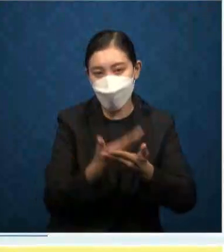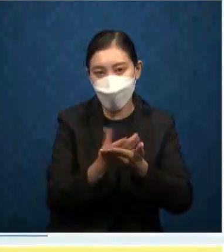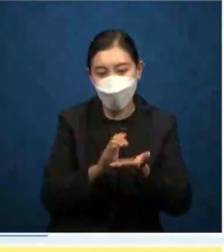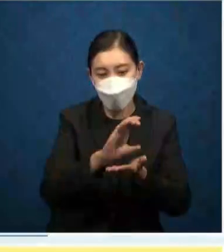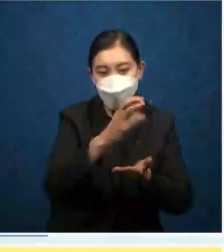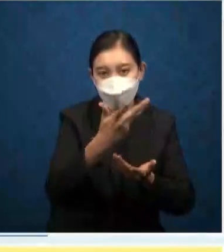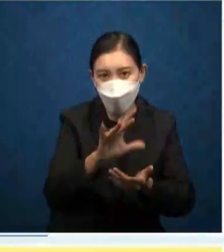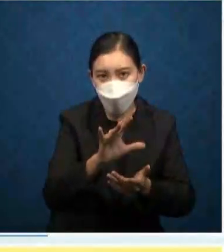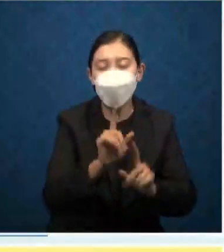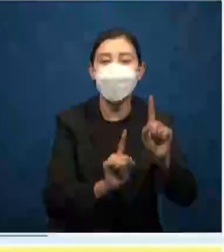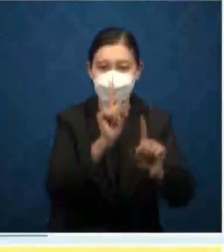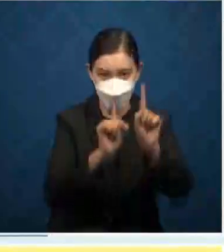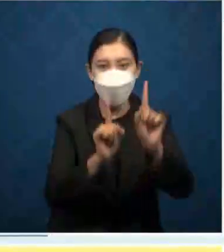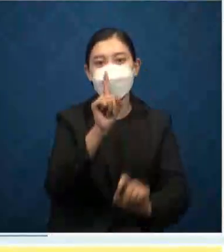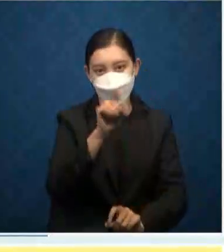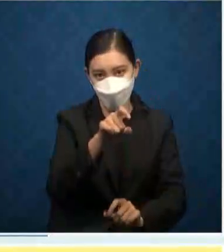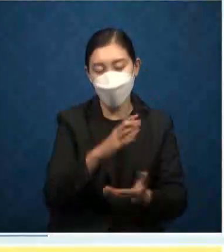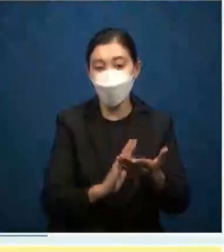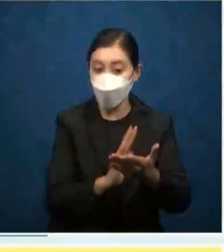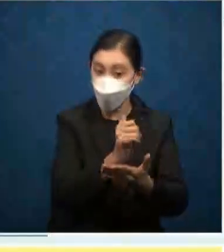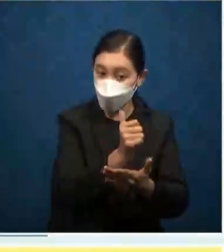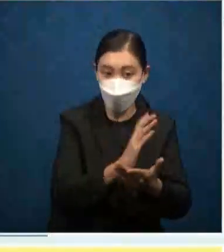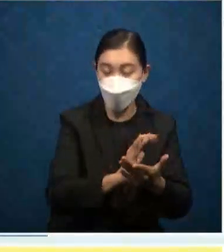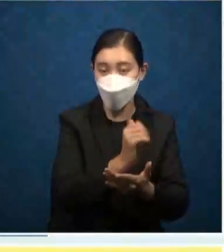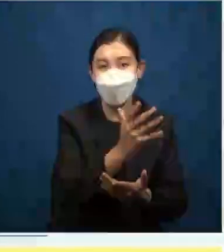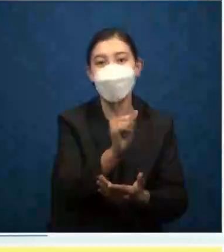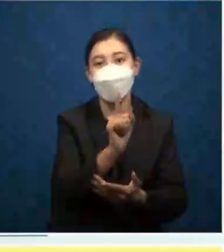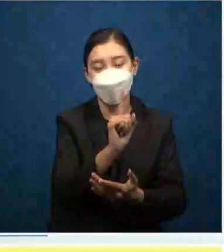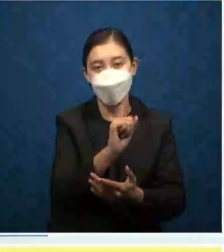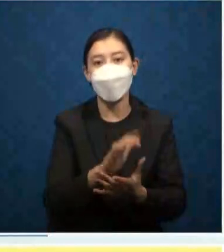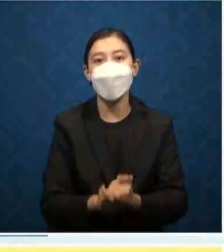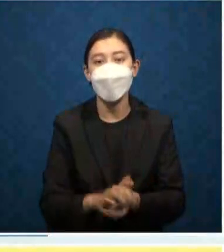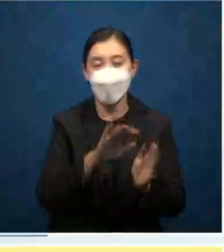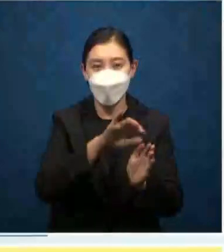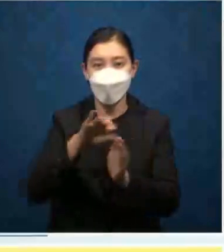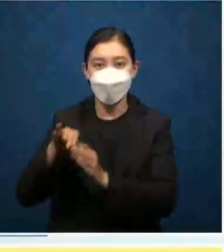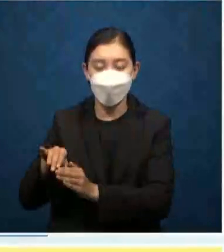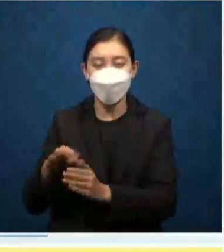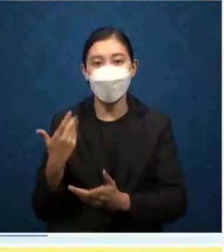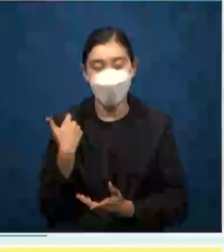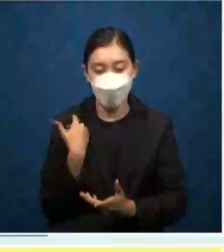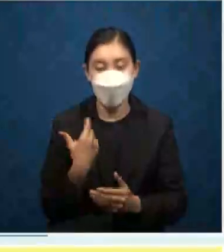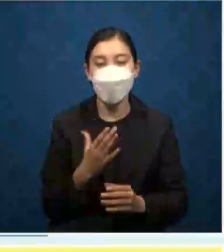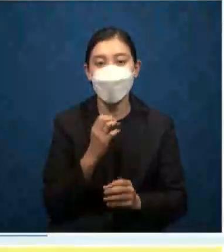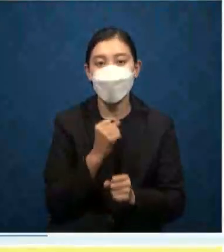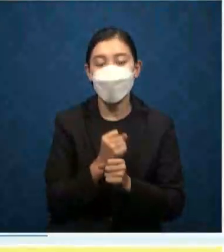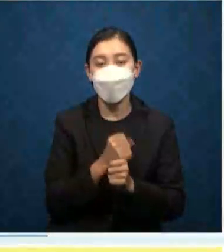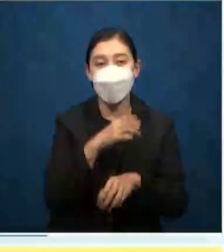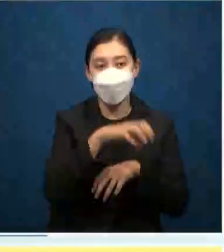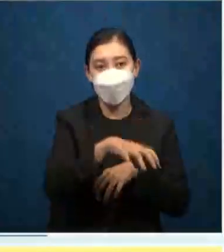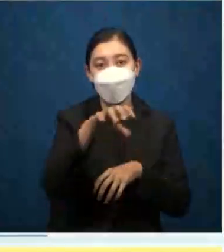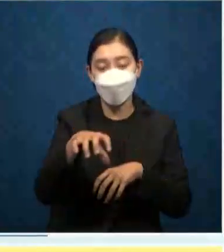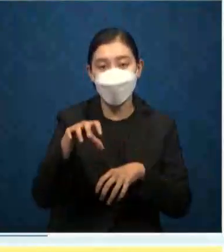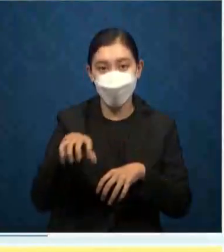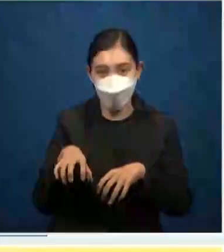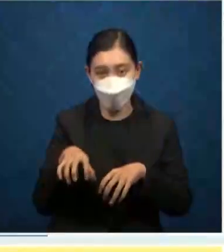องครับในงานอย่างนี้ที่ผมยกตัวอย่างเนี่ยมันยังมีหน่วยงานองค์กรอื่นที่เขาทำเรื่องเหล่านี้อยู่มากมายแต่เ